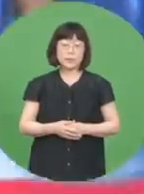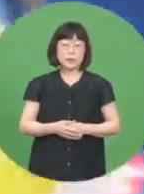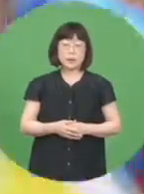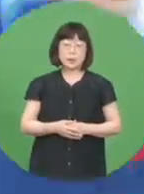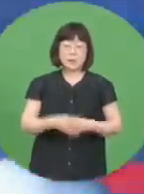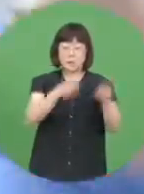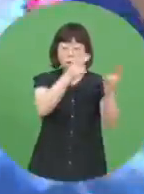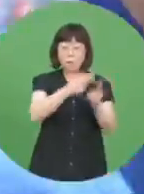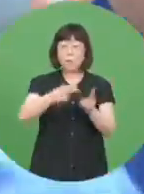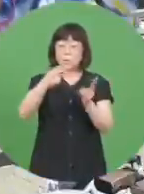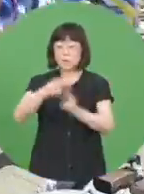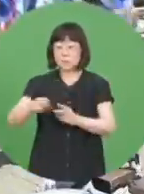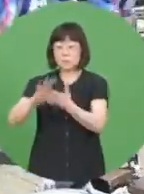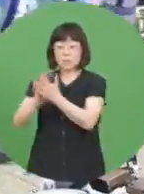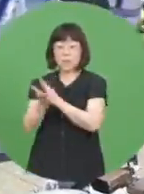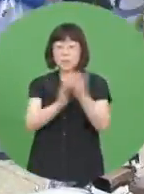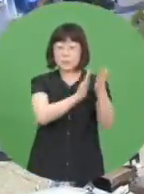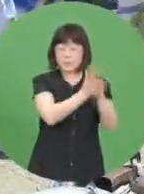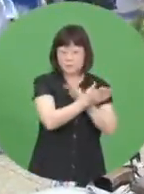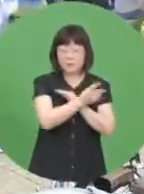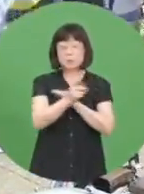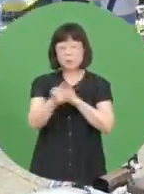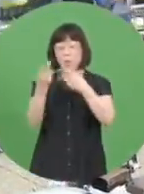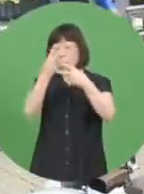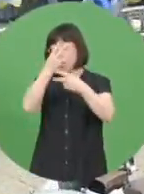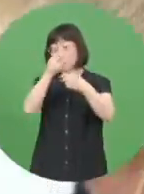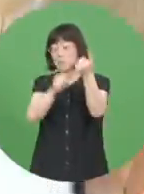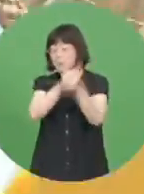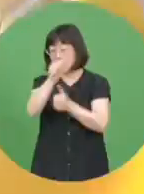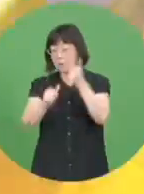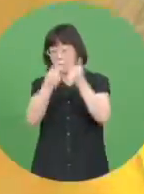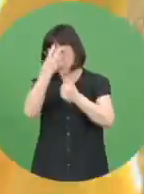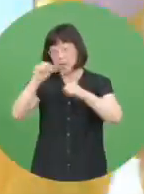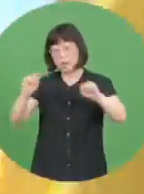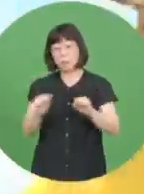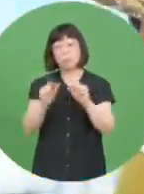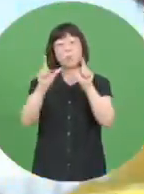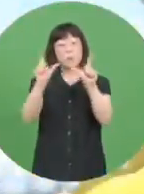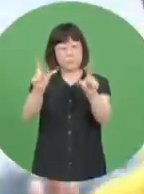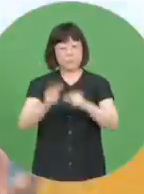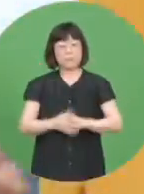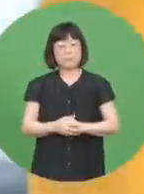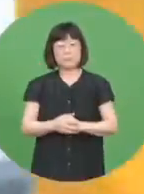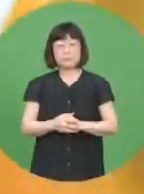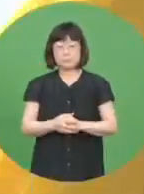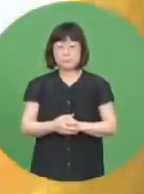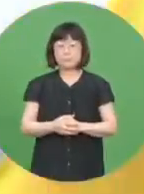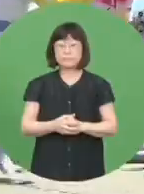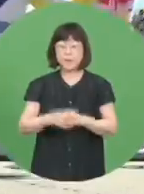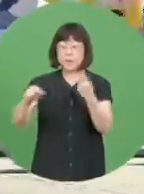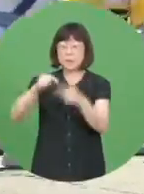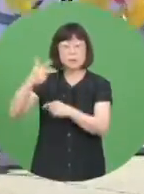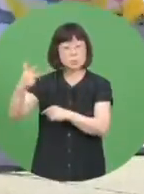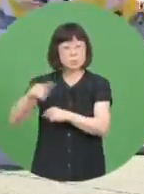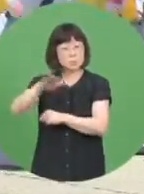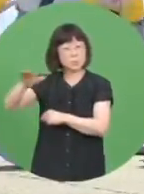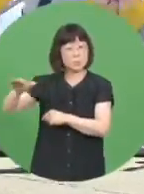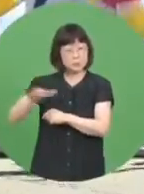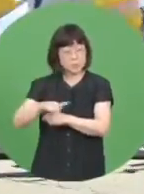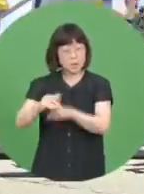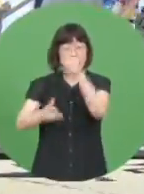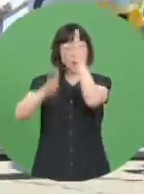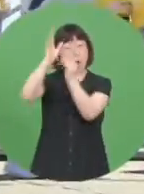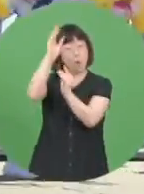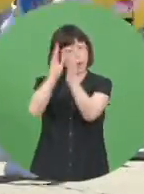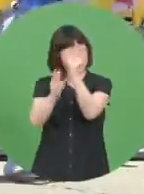また大鳴門橋を挟んだ2つの県の伝統芸能も披露されました。鳴門市の踊り子たちによる